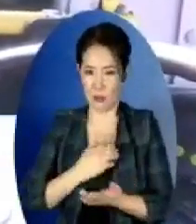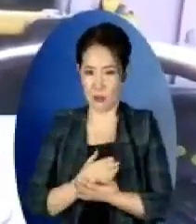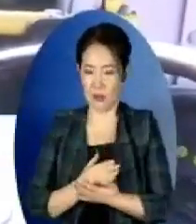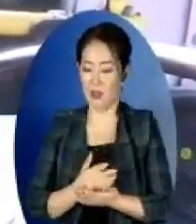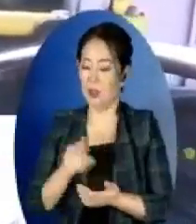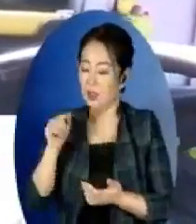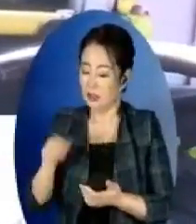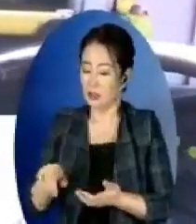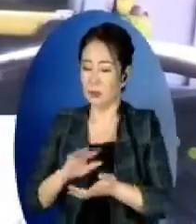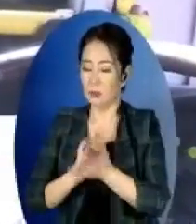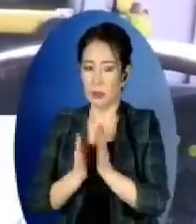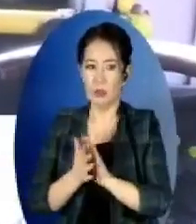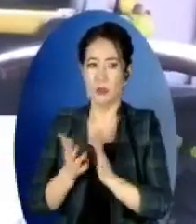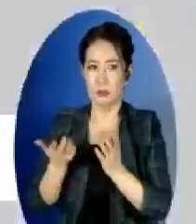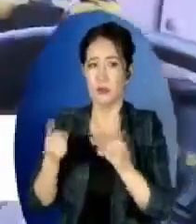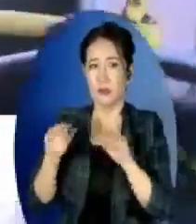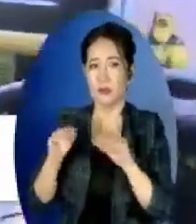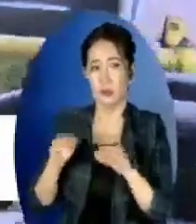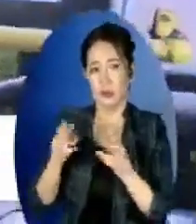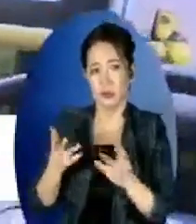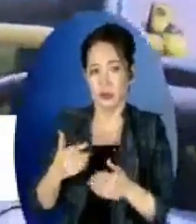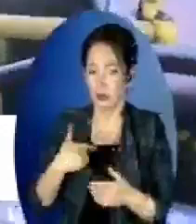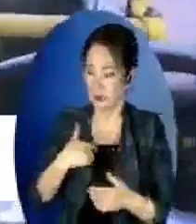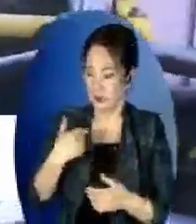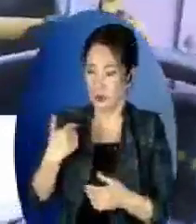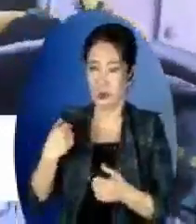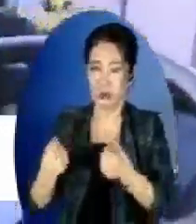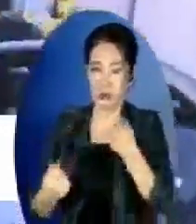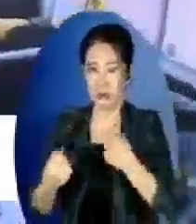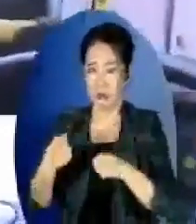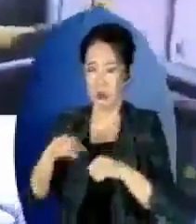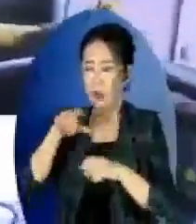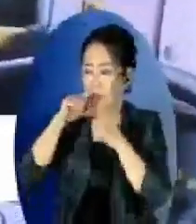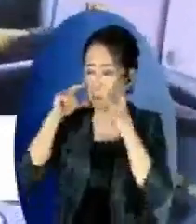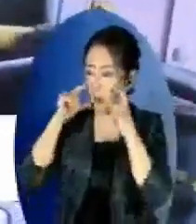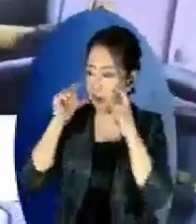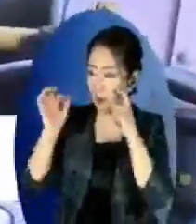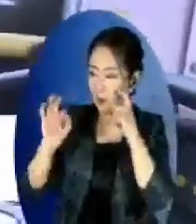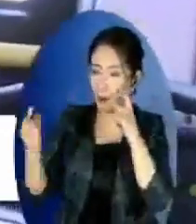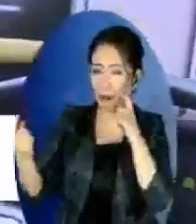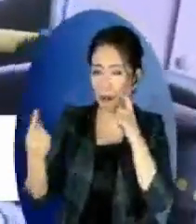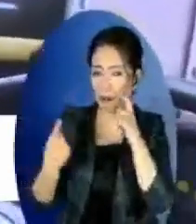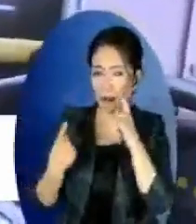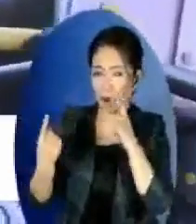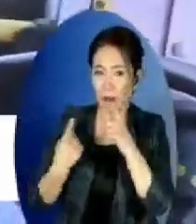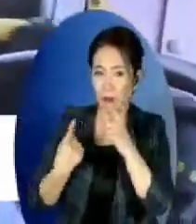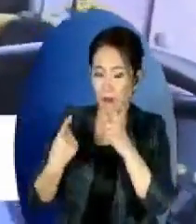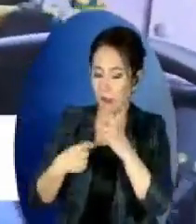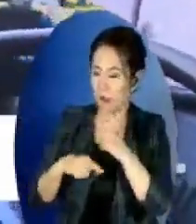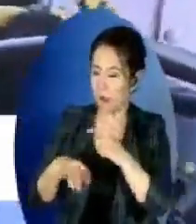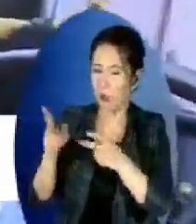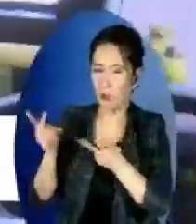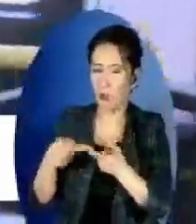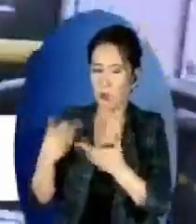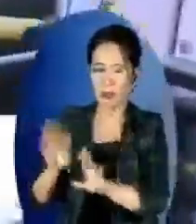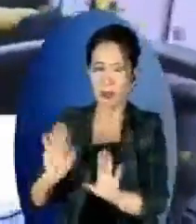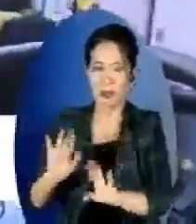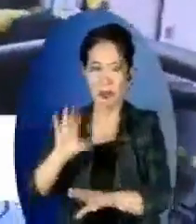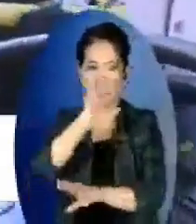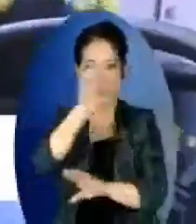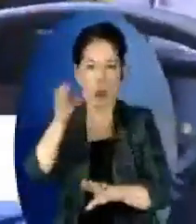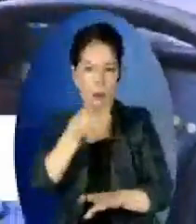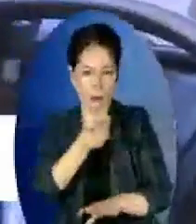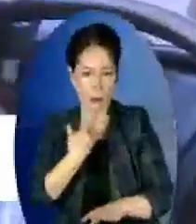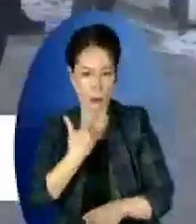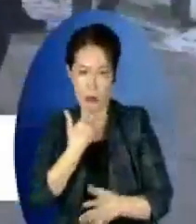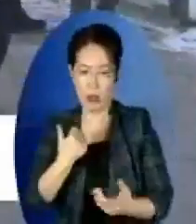тэгэл болох холох л та. Тийм бид нарт бол маск гонд битий үйлчлэлээ гэсэн тийм юм дагуулга магадлал бол юм хэлээгүй юусэн. Юусэн